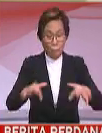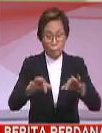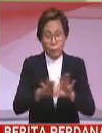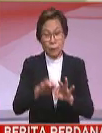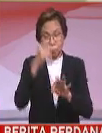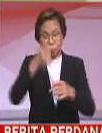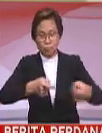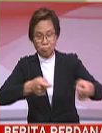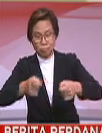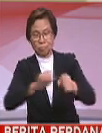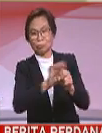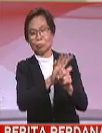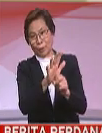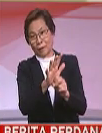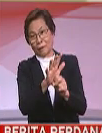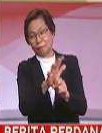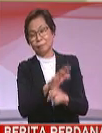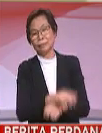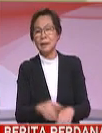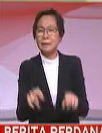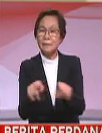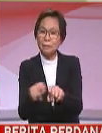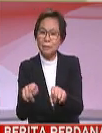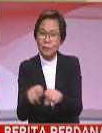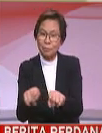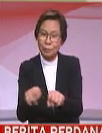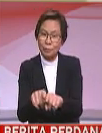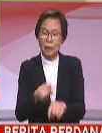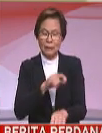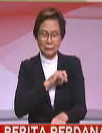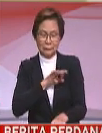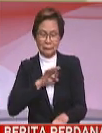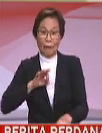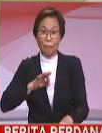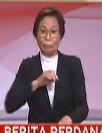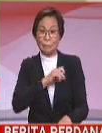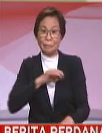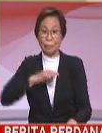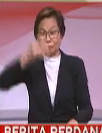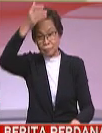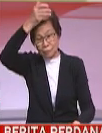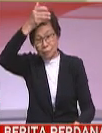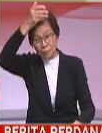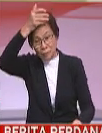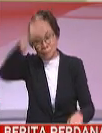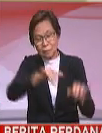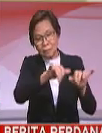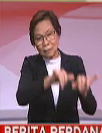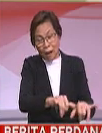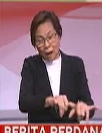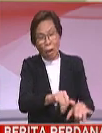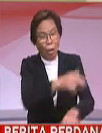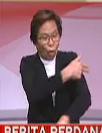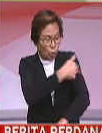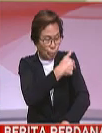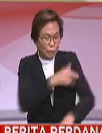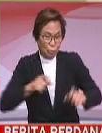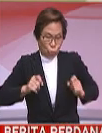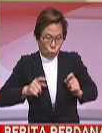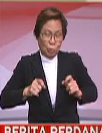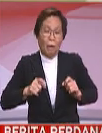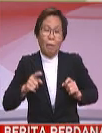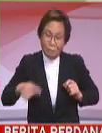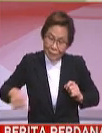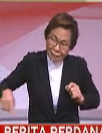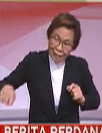kes-kes COVID-19. Begitu juga dengan staff nurse dan UNA yang berada di hospital swasta, kurang-kurangnya